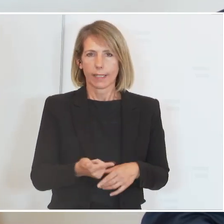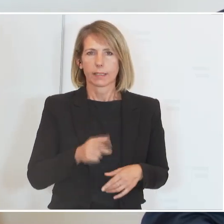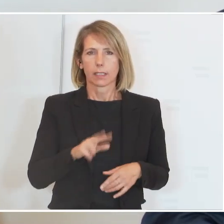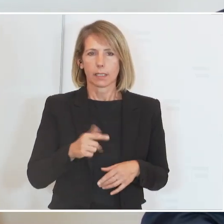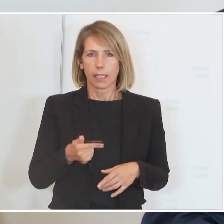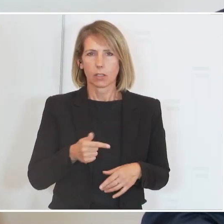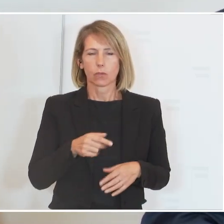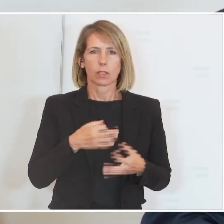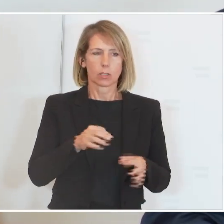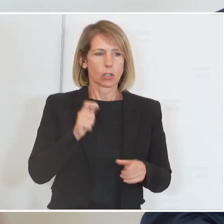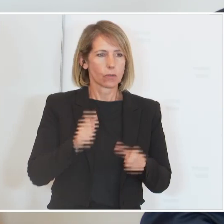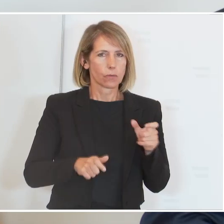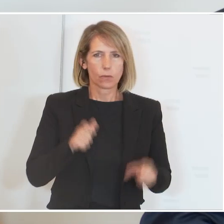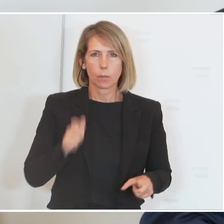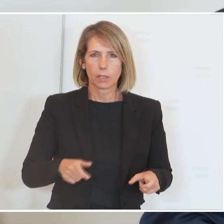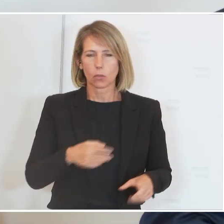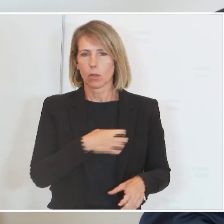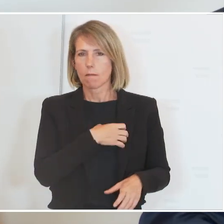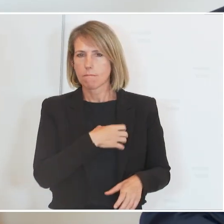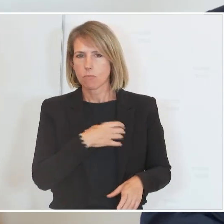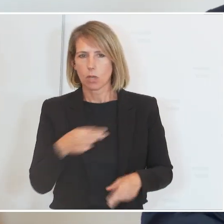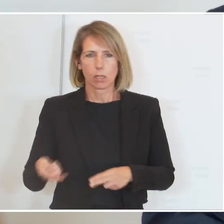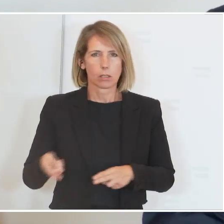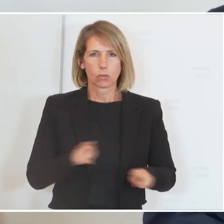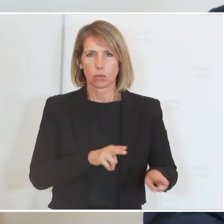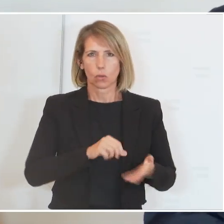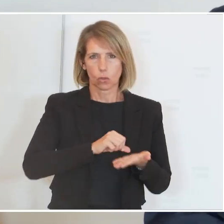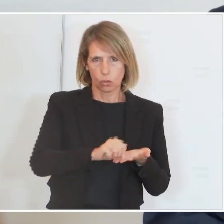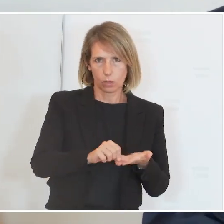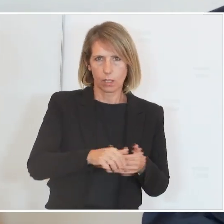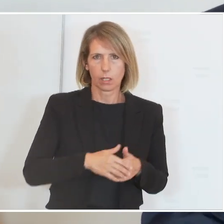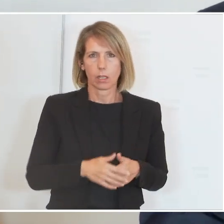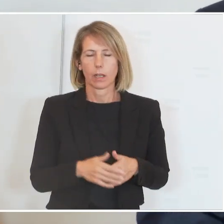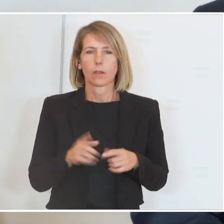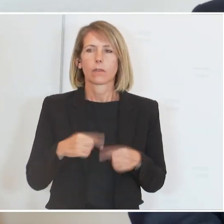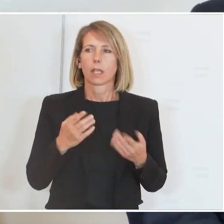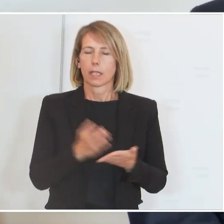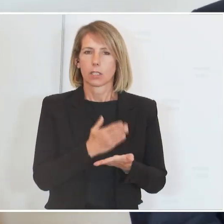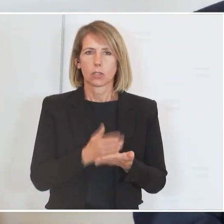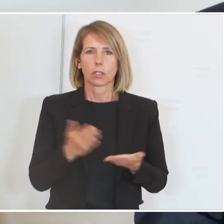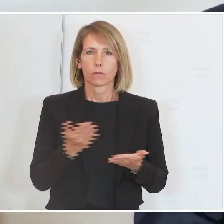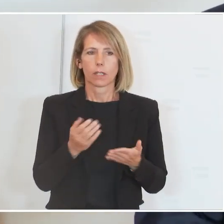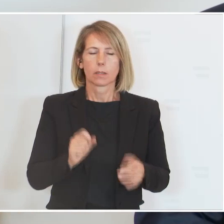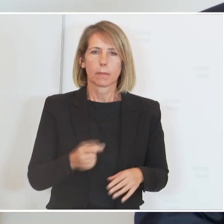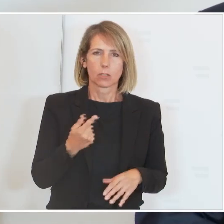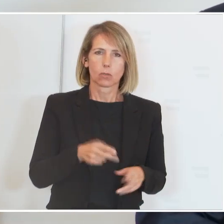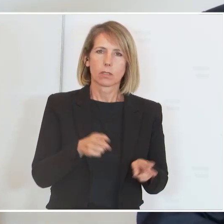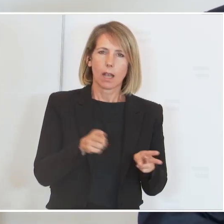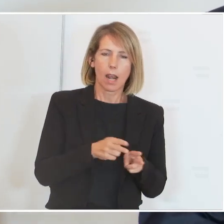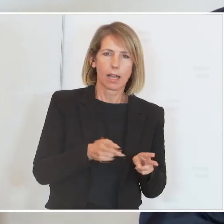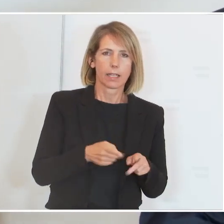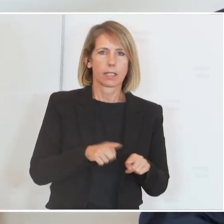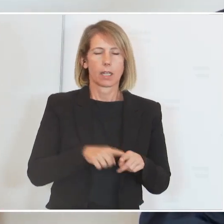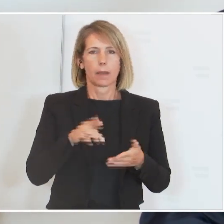die Bürgerinnen und Bürger zurückfließen. Wir haben uns hier dazu entschieden, besonders kleinere und mittlere Einkommen